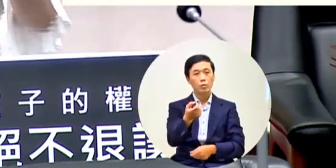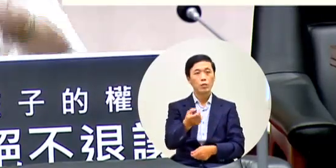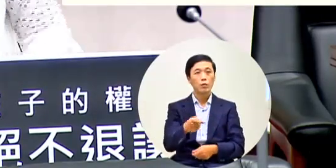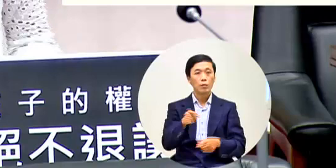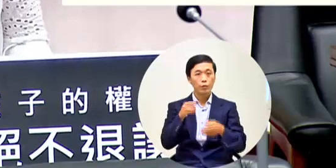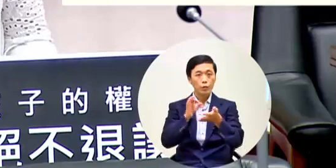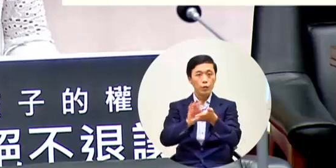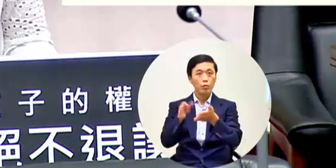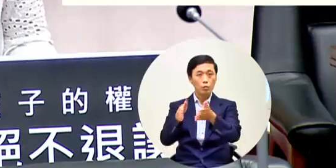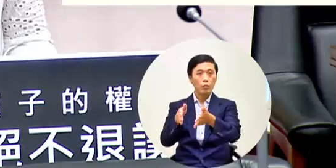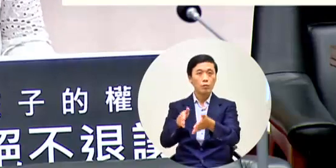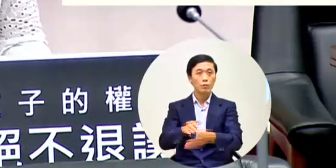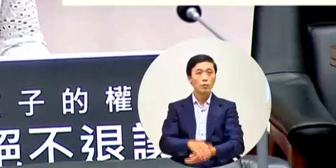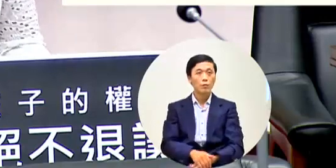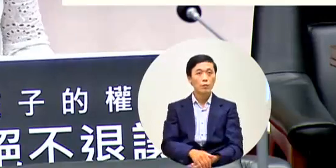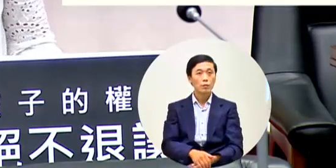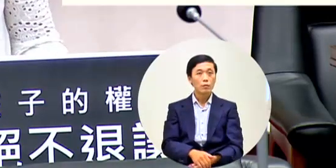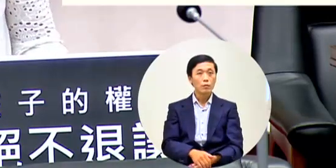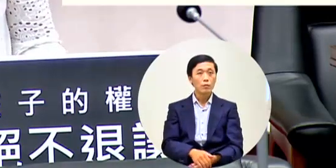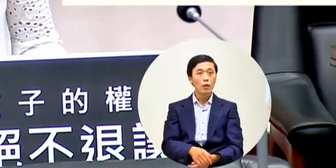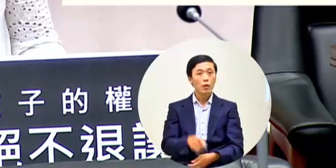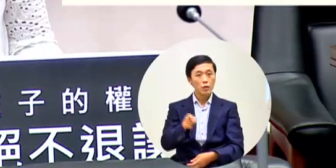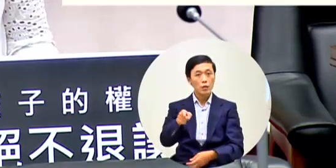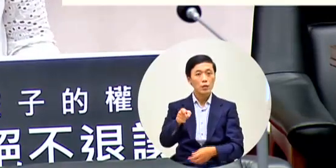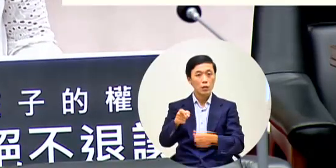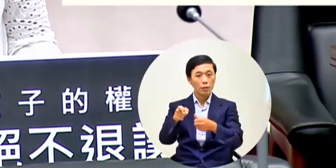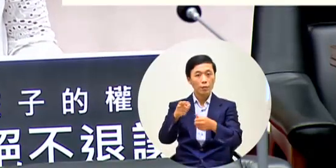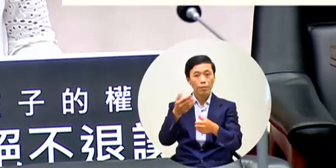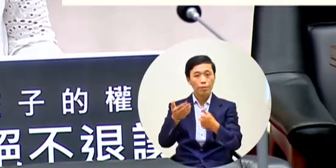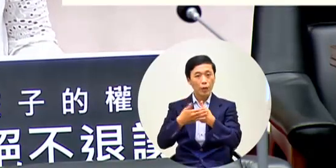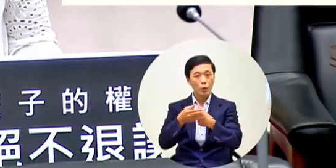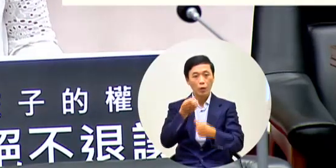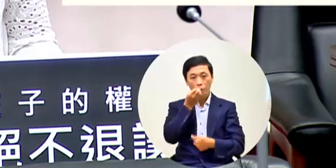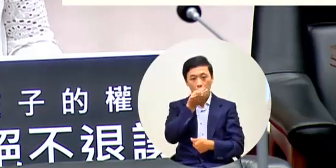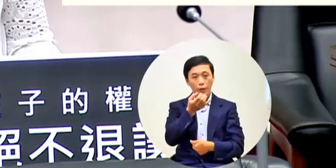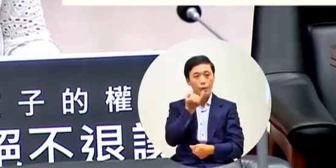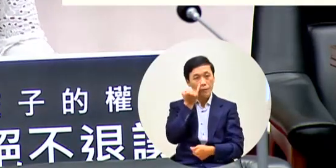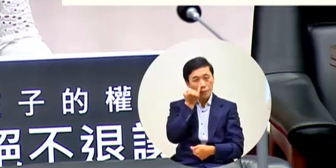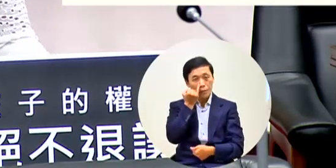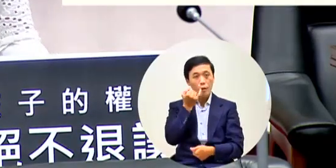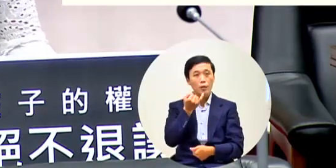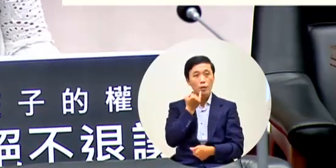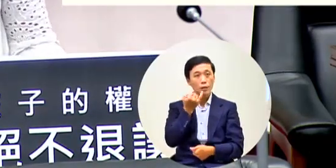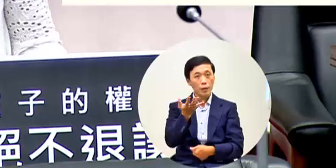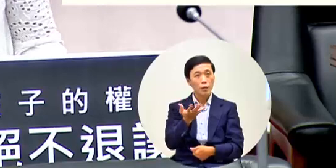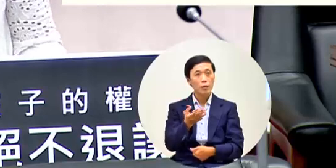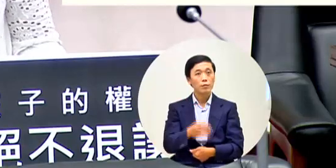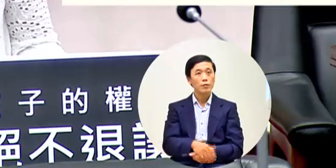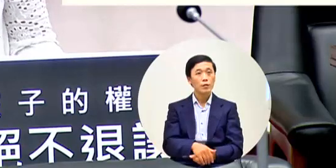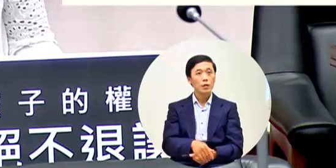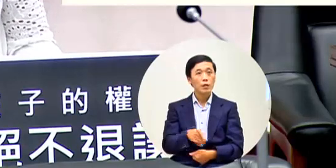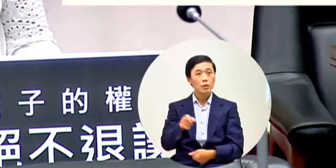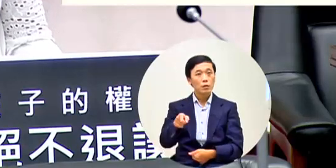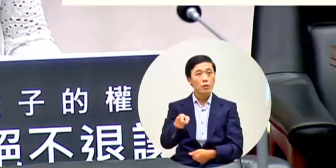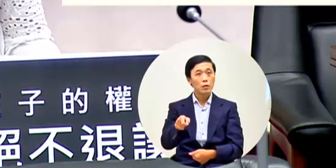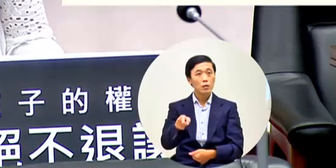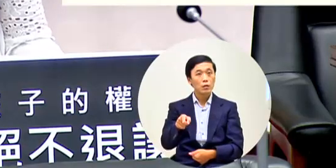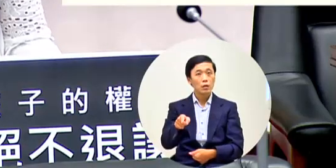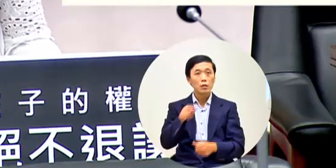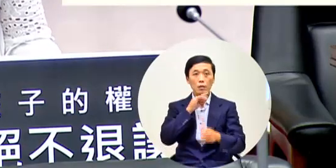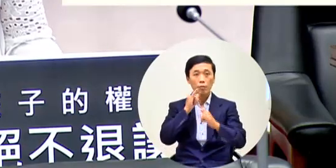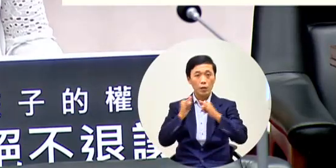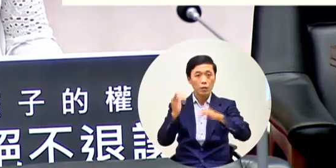这个。你这个大人物帮我们承诺啊，不是那个是区公所民政